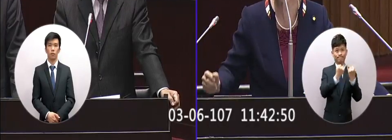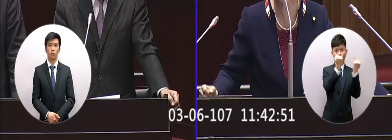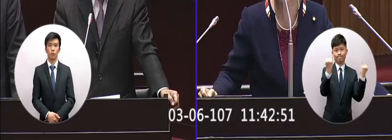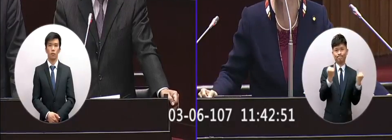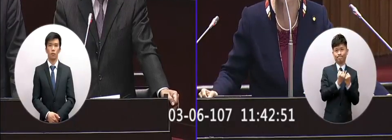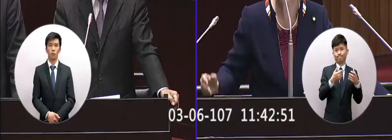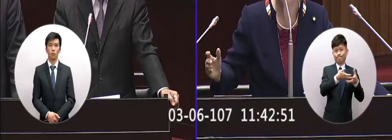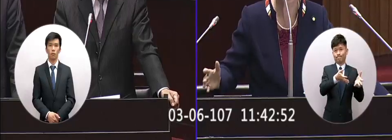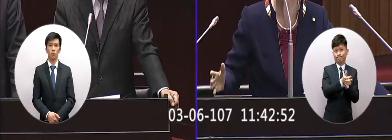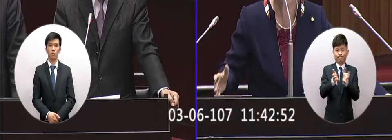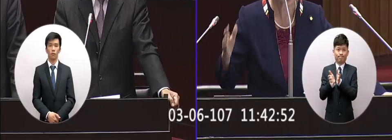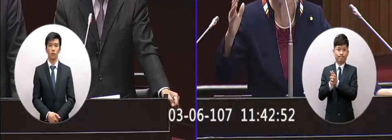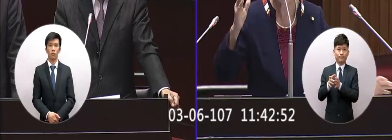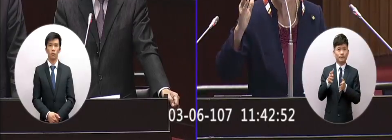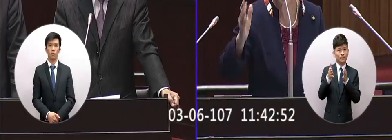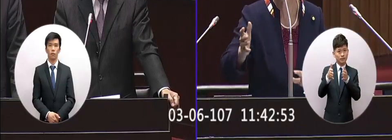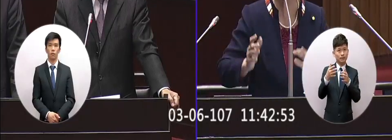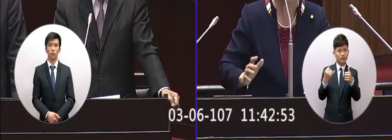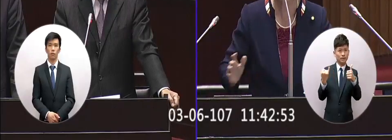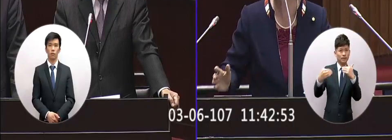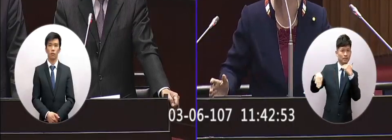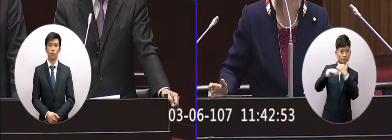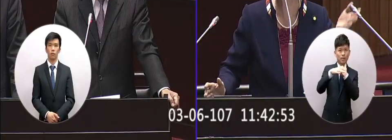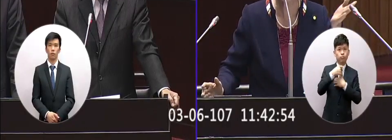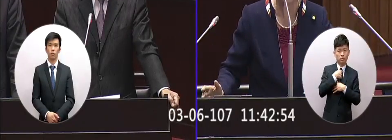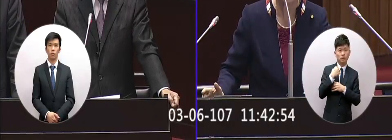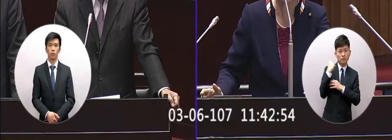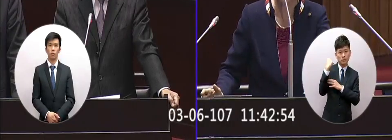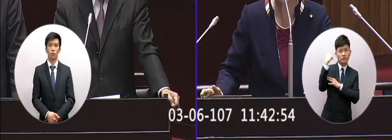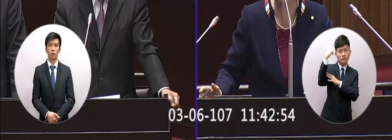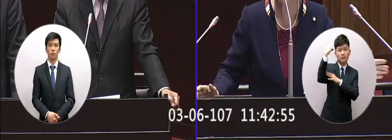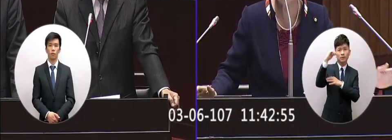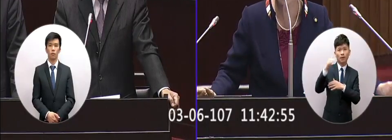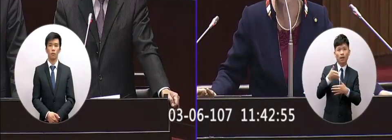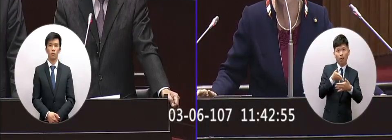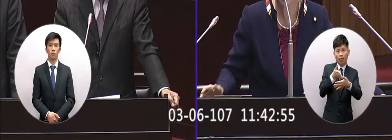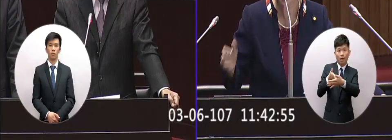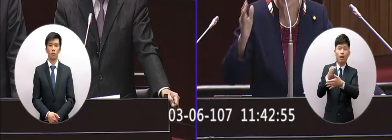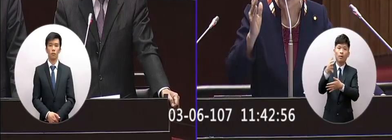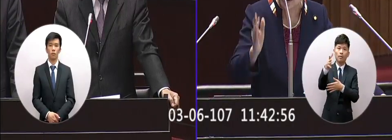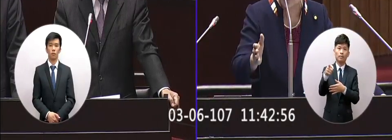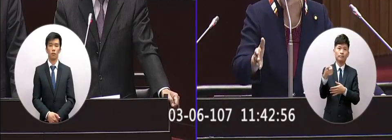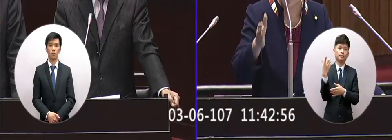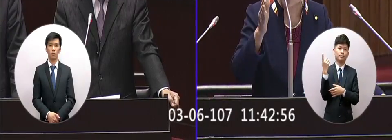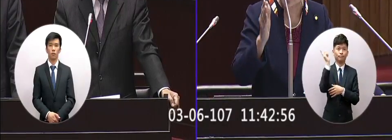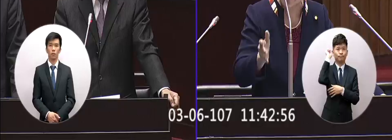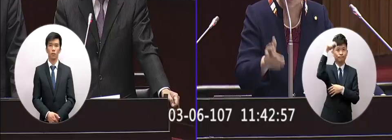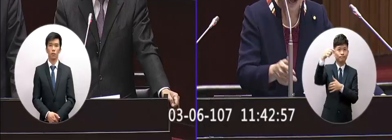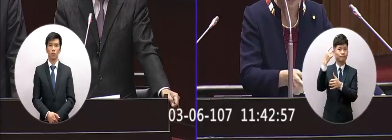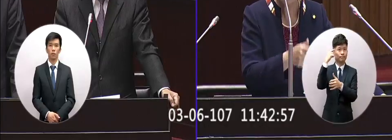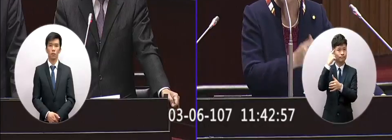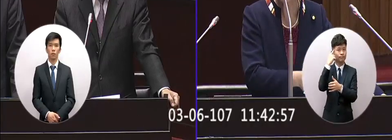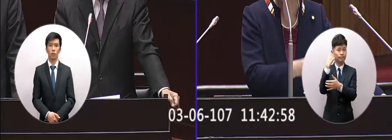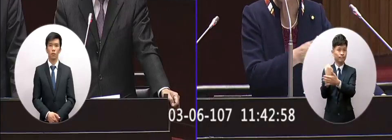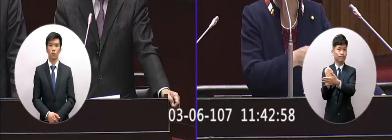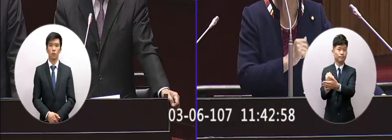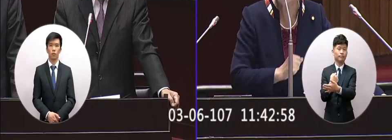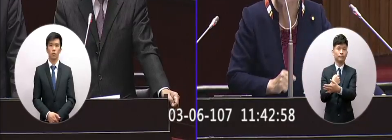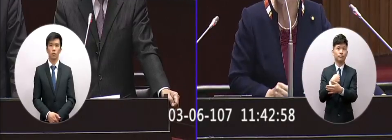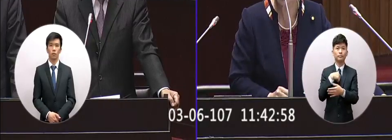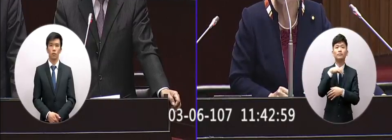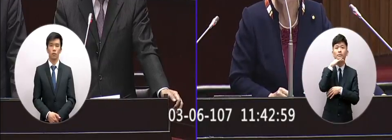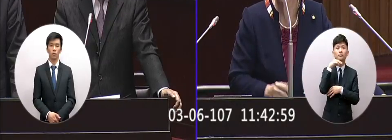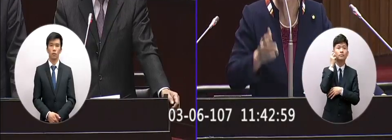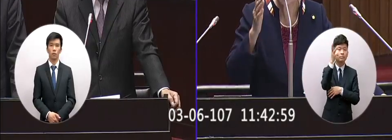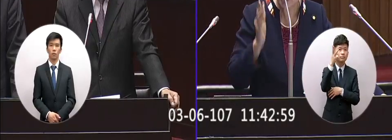性别平等的这一块努力，然后呢走一步退两步，就是因为有这些东西在那里。所以你们是不是能够尽快，不能够等